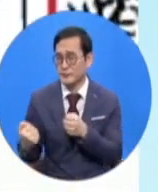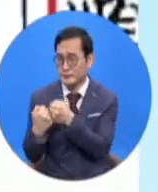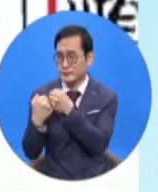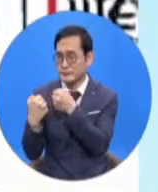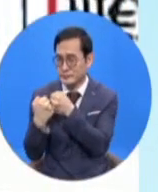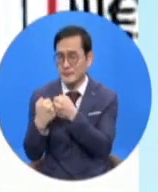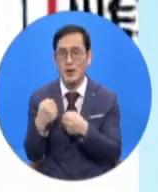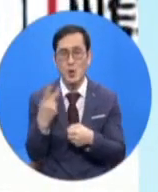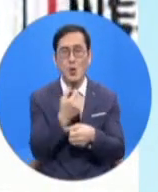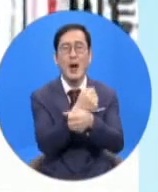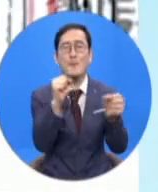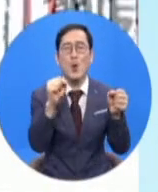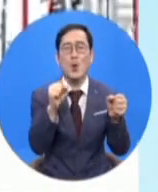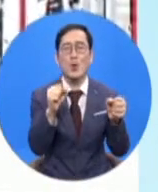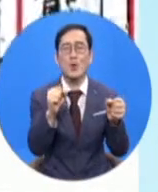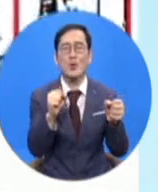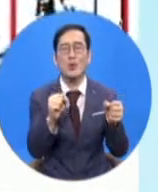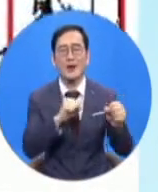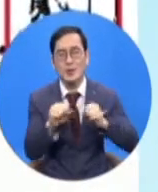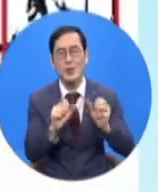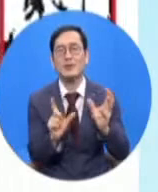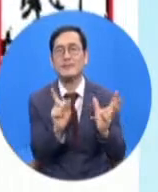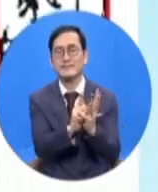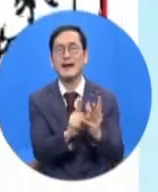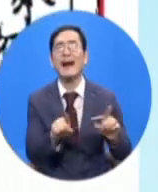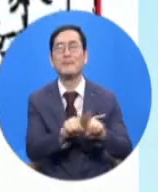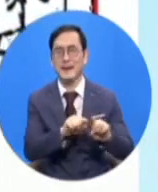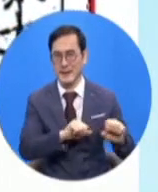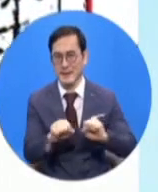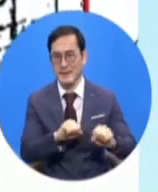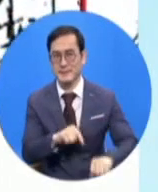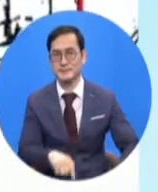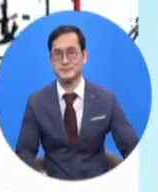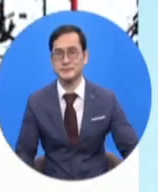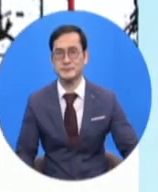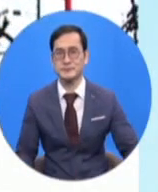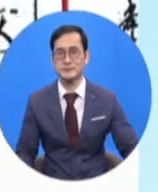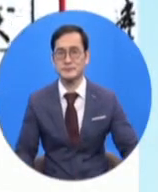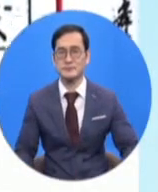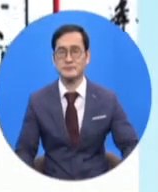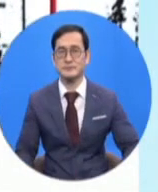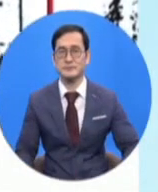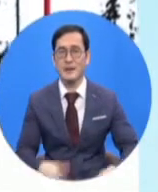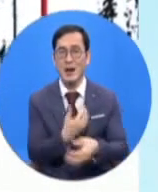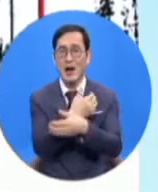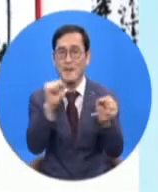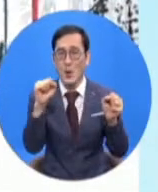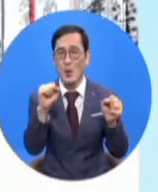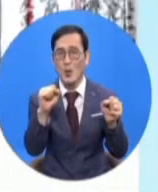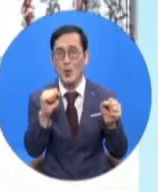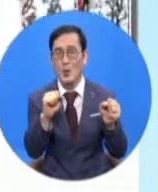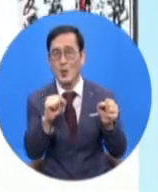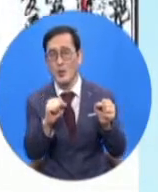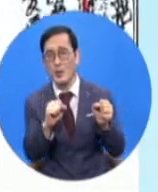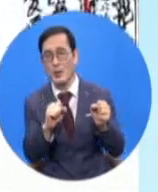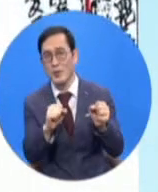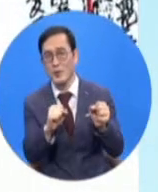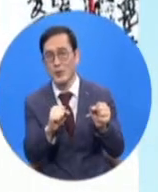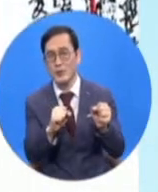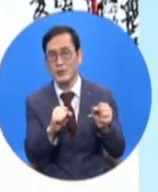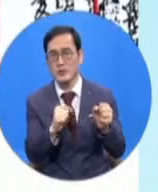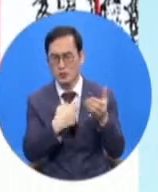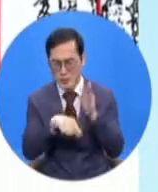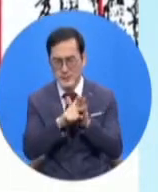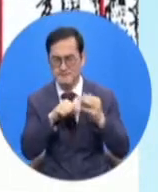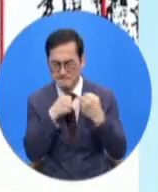언론에서 문제제기를 한 내용을 보면 이 광복을 위해서 항일 활동을 하던 그 중간 시점은 1940년 12월